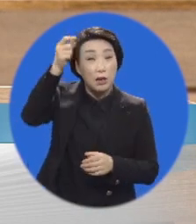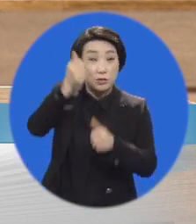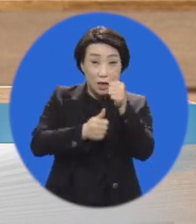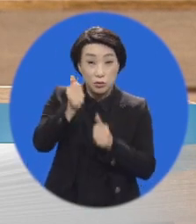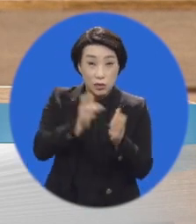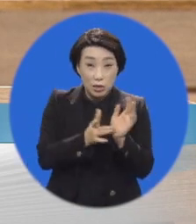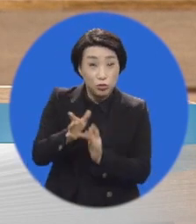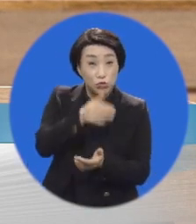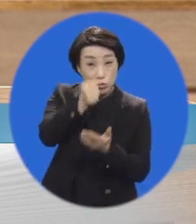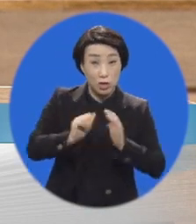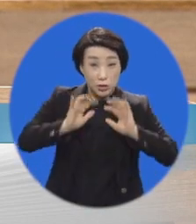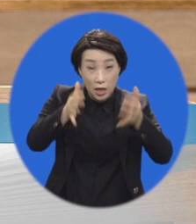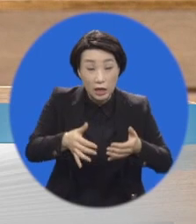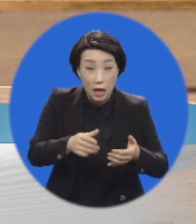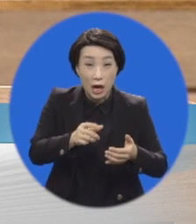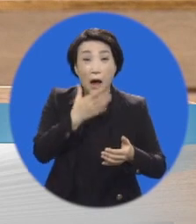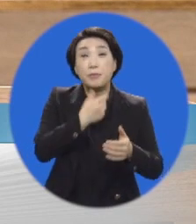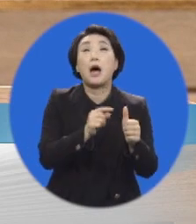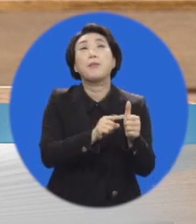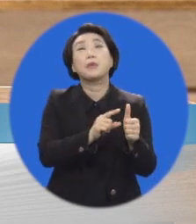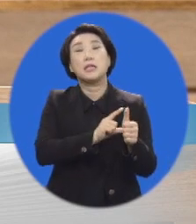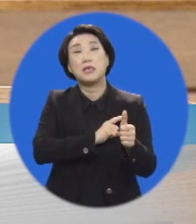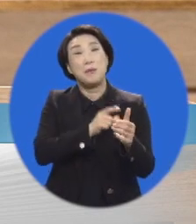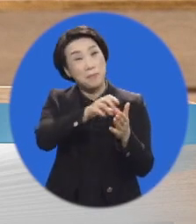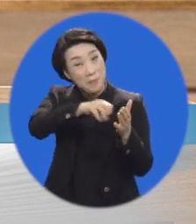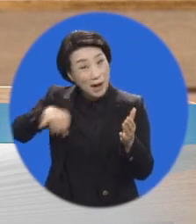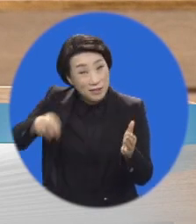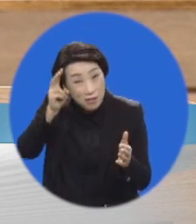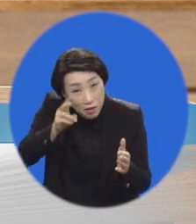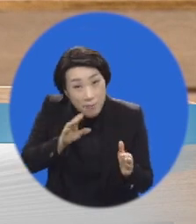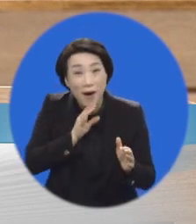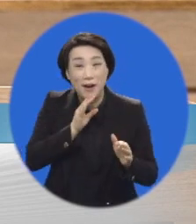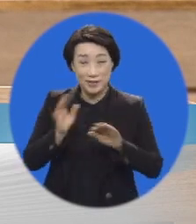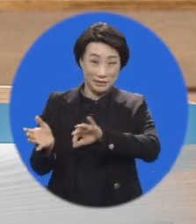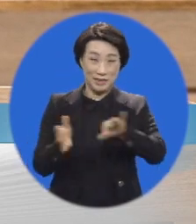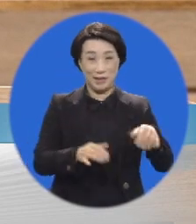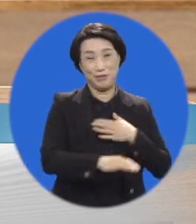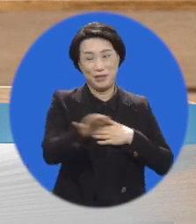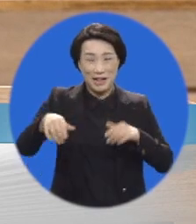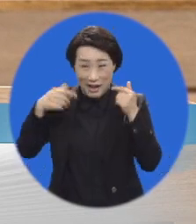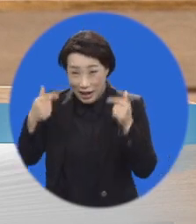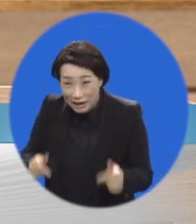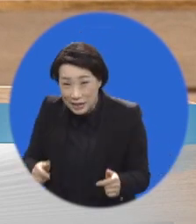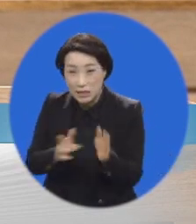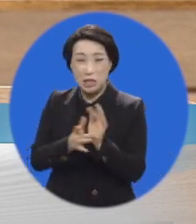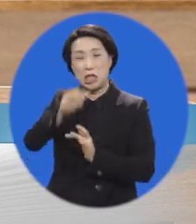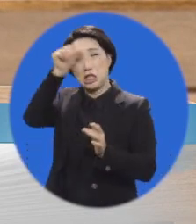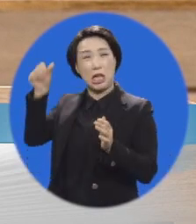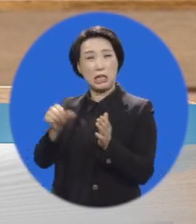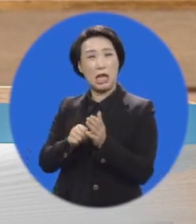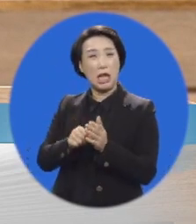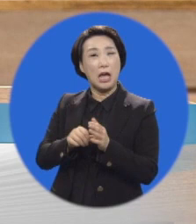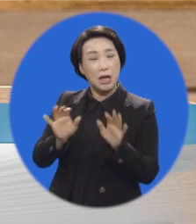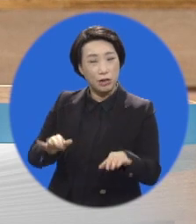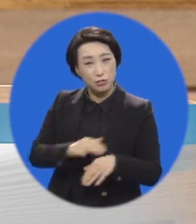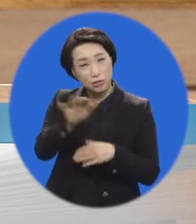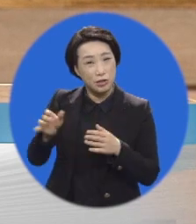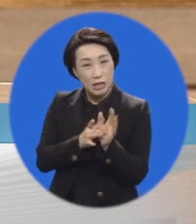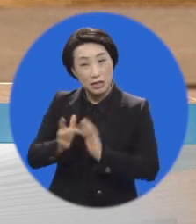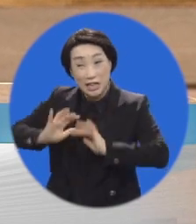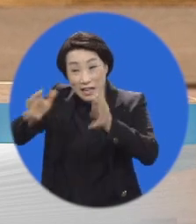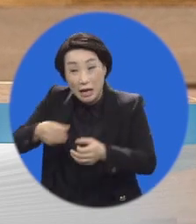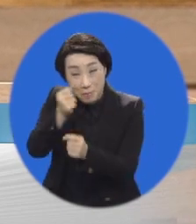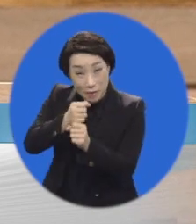빠져야 된다 이 말이야. 우리는 어디로 가든지 예수의 세계를 만들어내야 되고 예수의 역사를